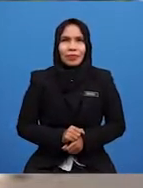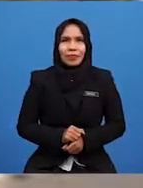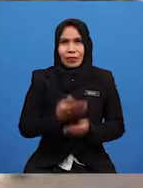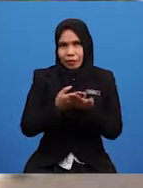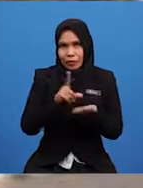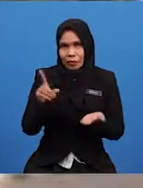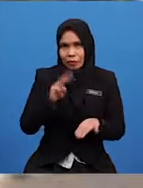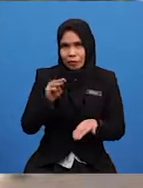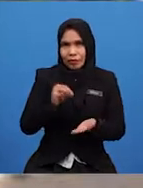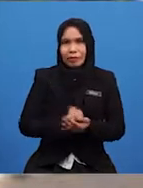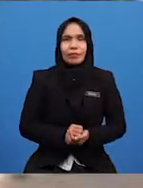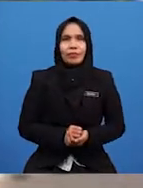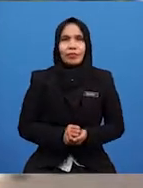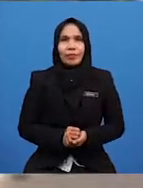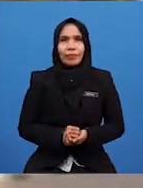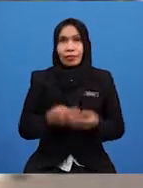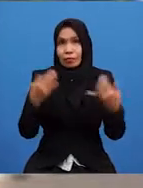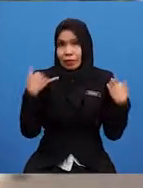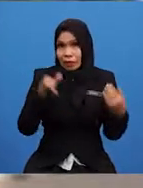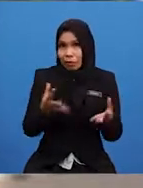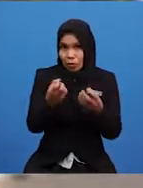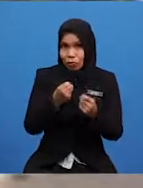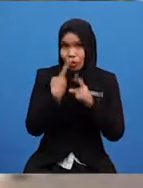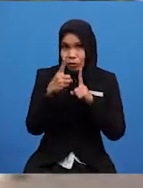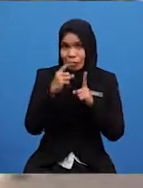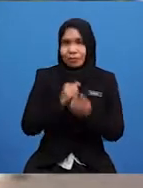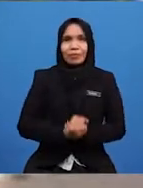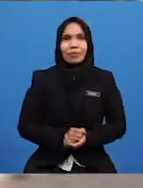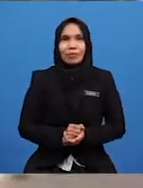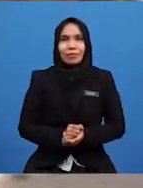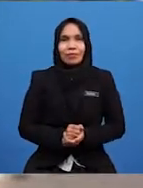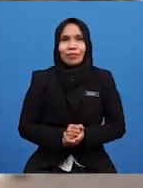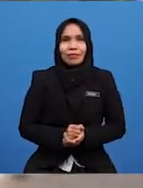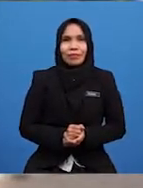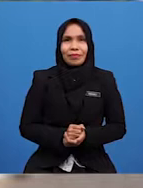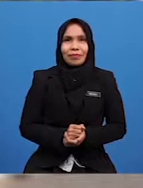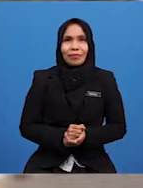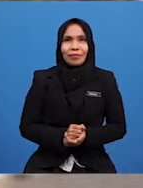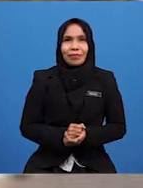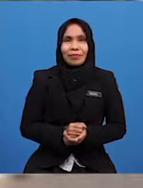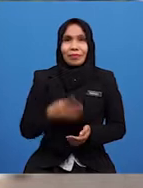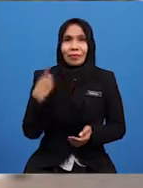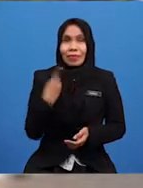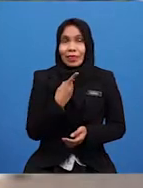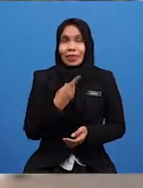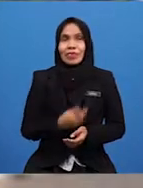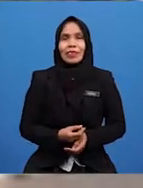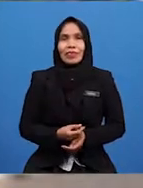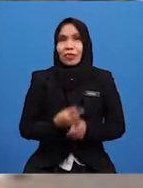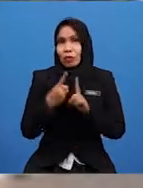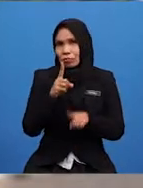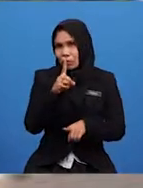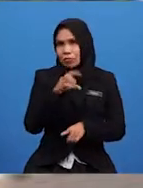Baiklah murid-murid, ada yang nak jawab soalan lagi tak? Sebelum kita ke topik seterusnya, kita cuba jawab satu soalan lagi